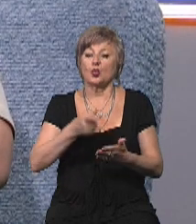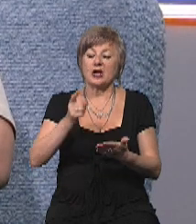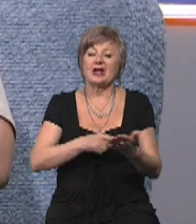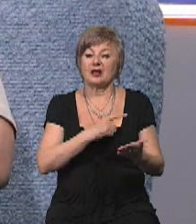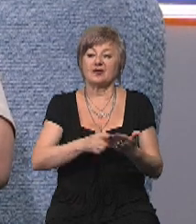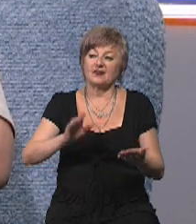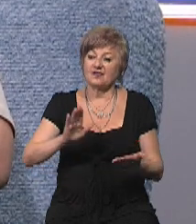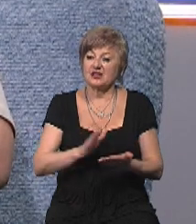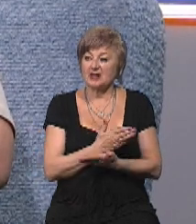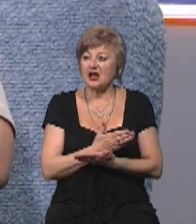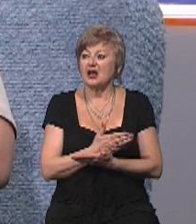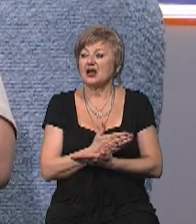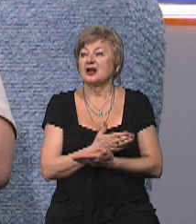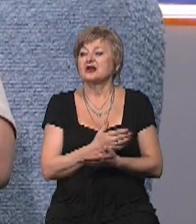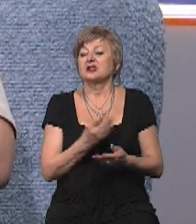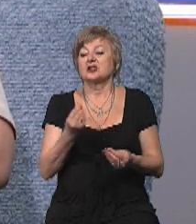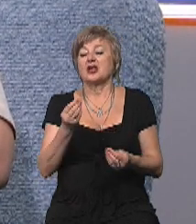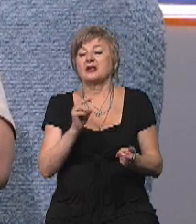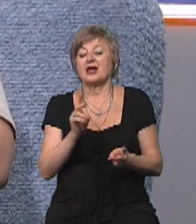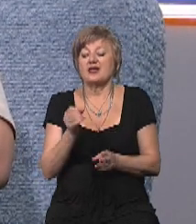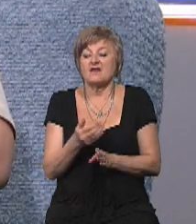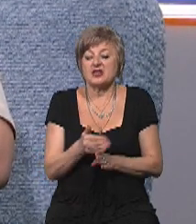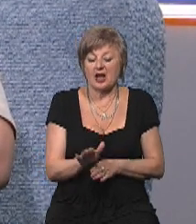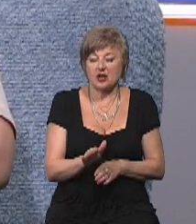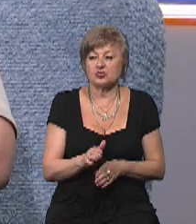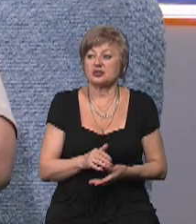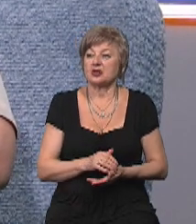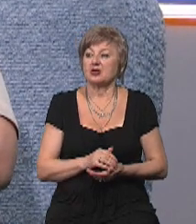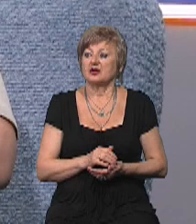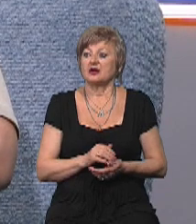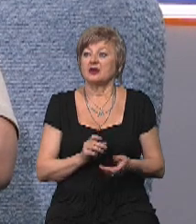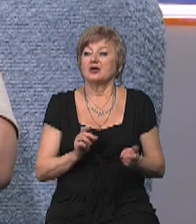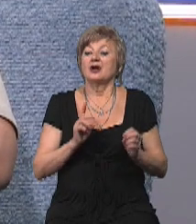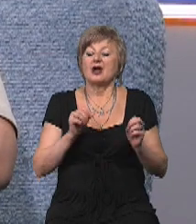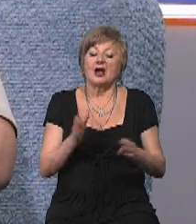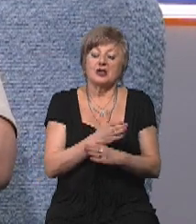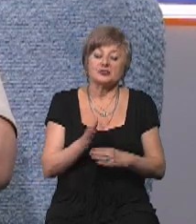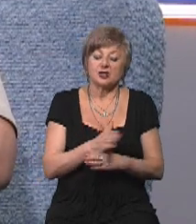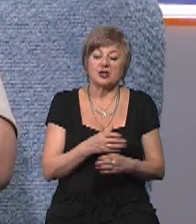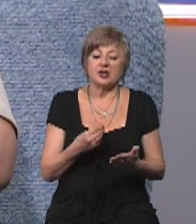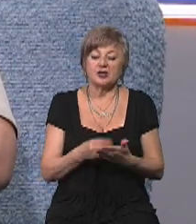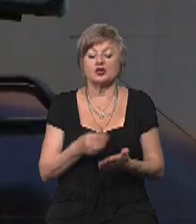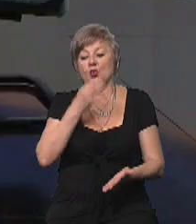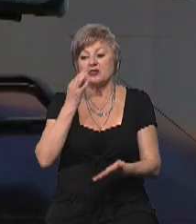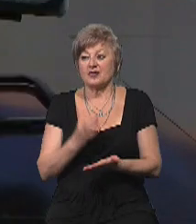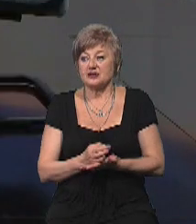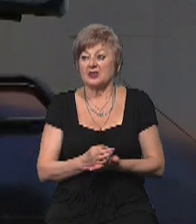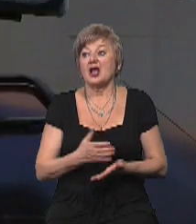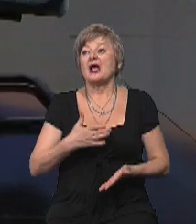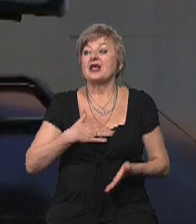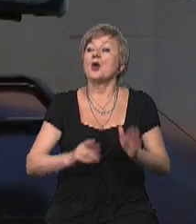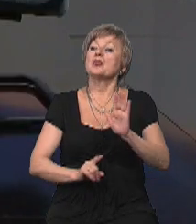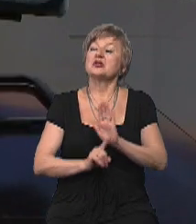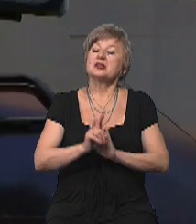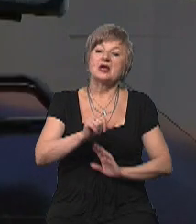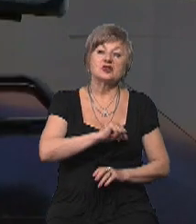її ліквідовувати, які кошти виділяються, як розподіляється відповідальність? Ну, я бы начал сначала,